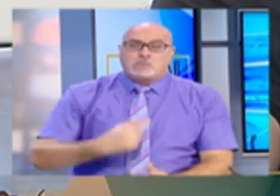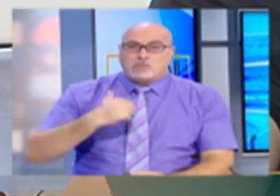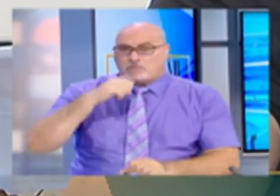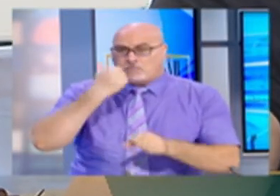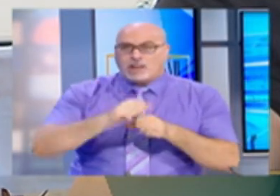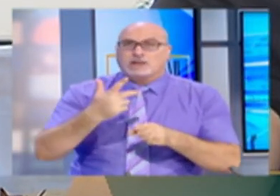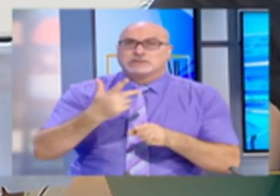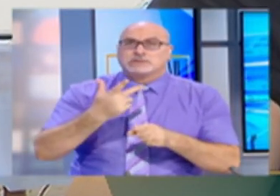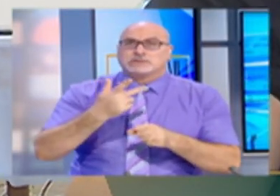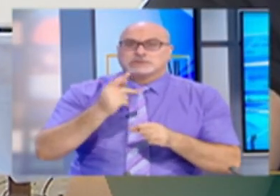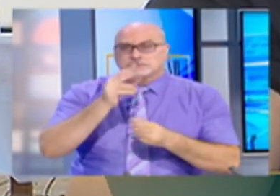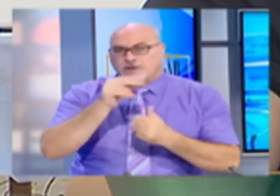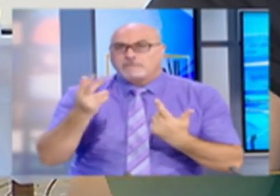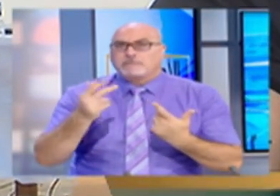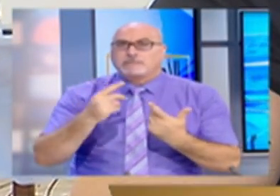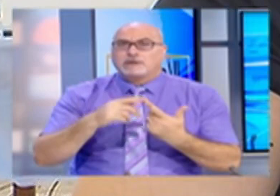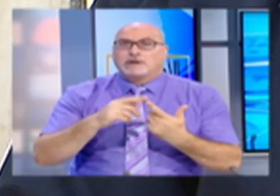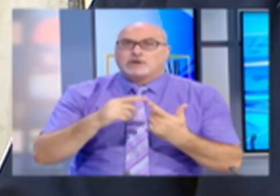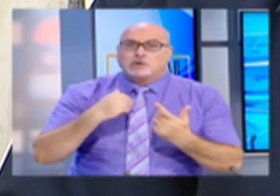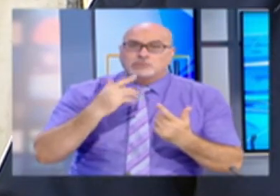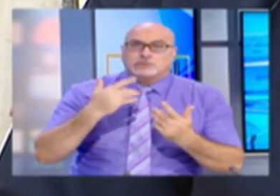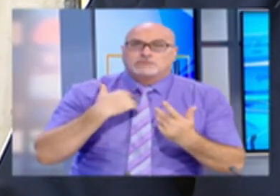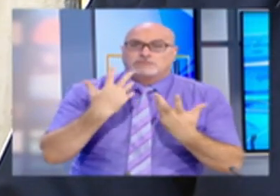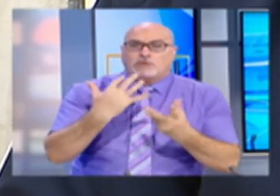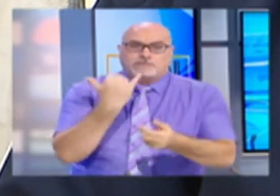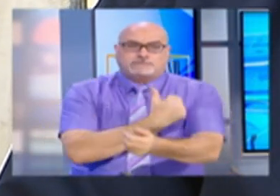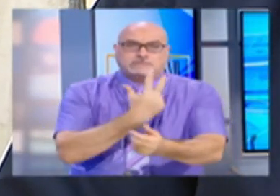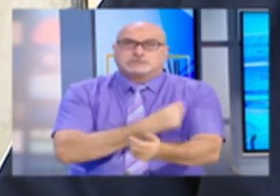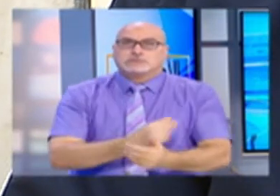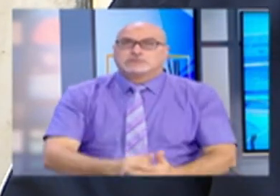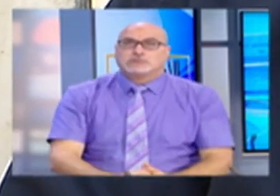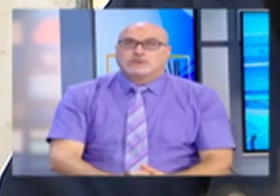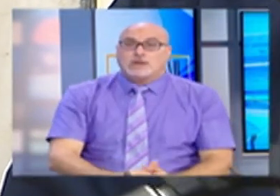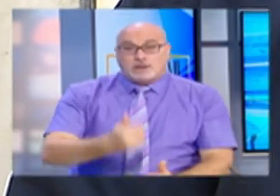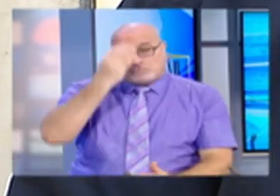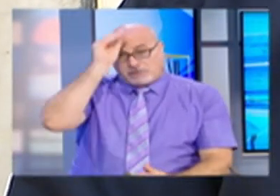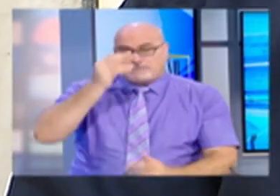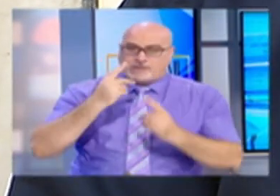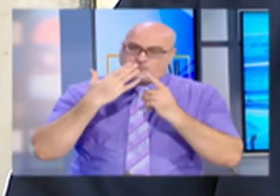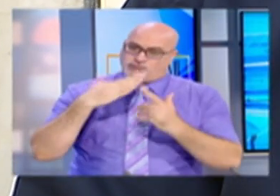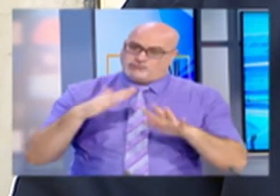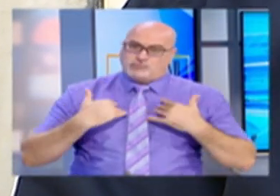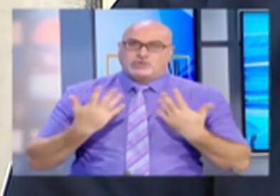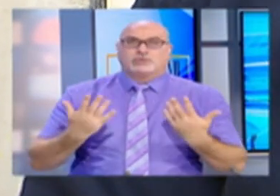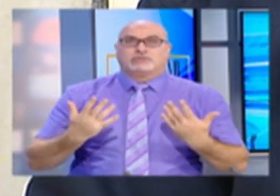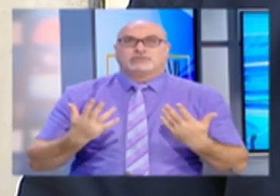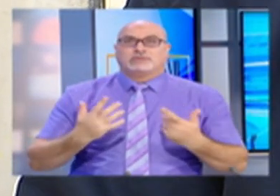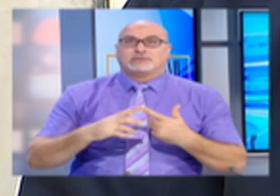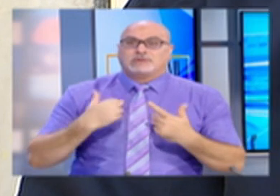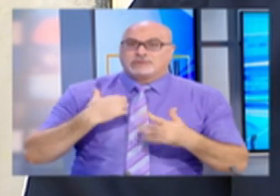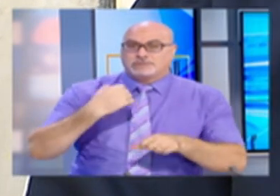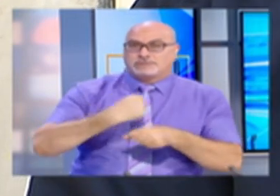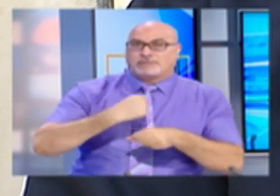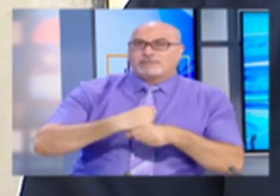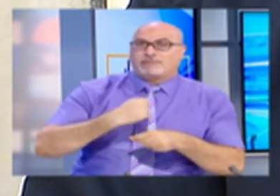وبزاف لافامي تقاسوا، دونك ماذا بيا ما تقيسناش. الاحتياط هذا واجب علينا نديروا الفاكس، رانا في ازمه على